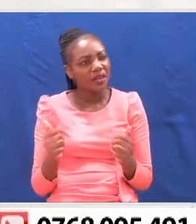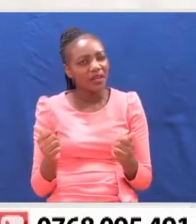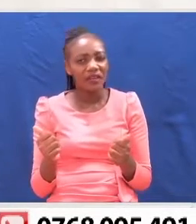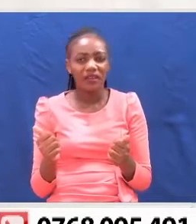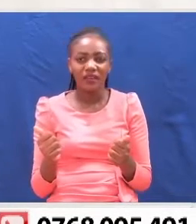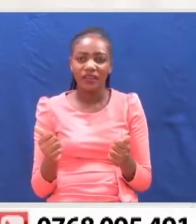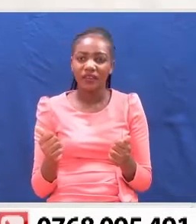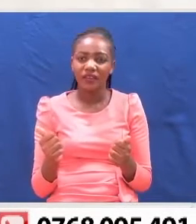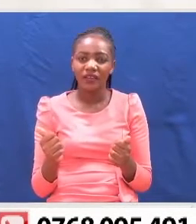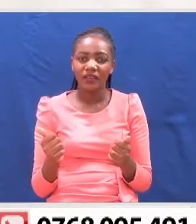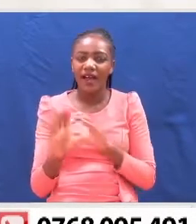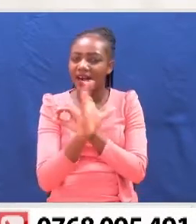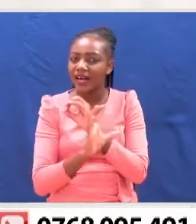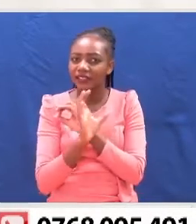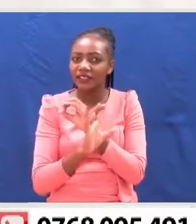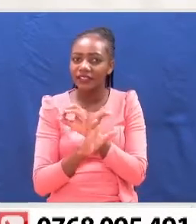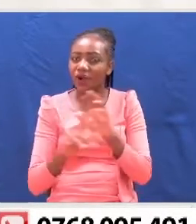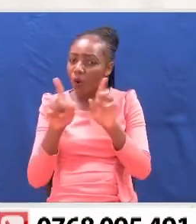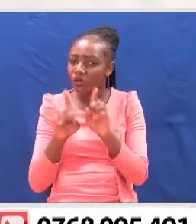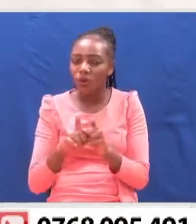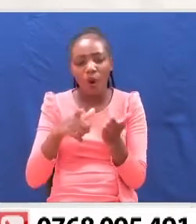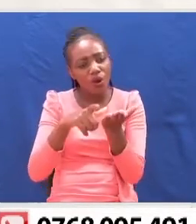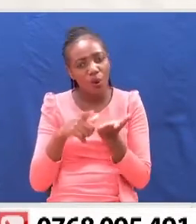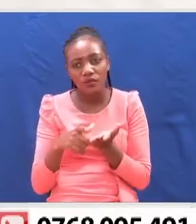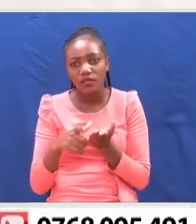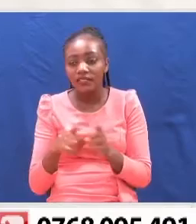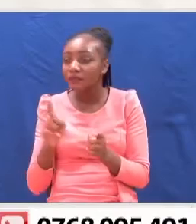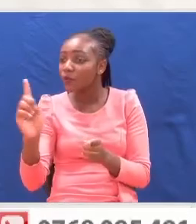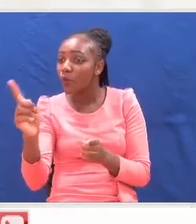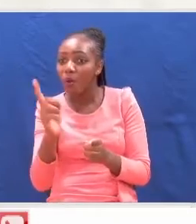bila kukopa. Hata wewe hata kwako pia unakopa. Ukiwa binadamu,